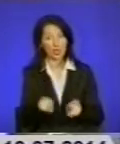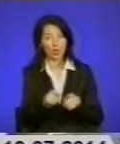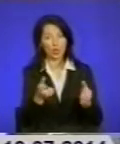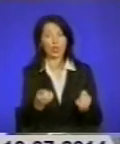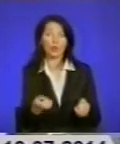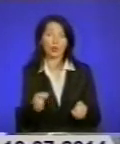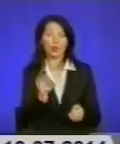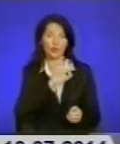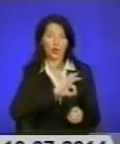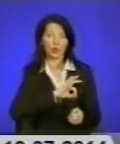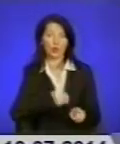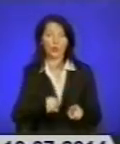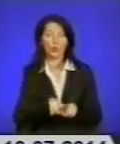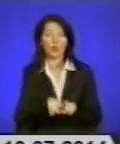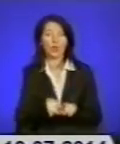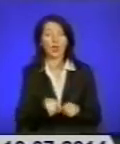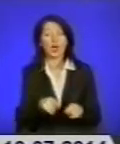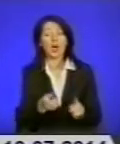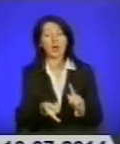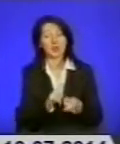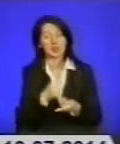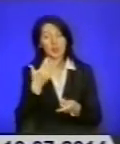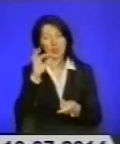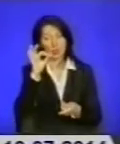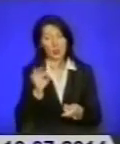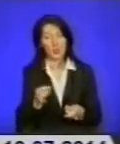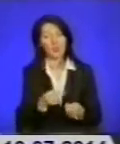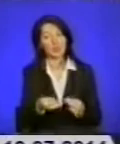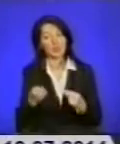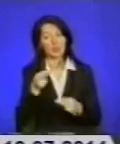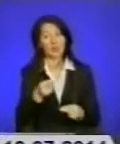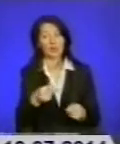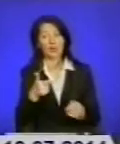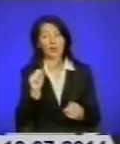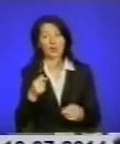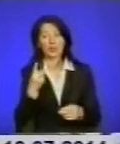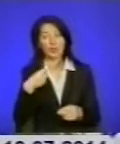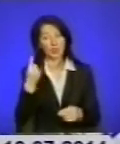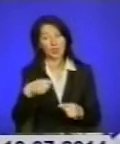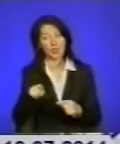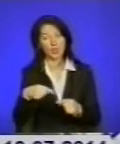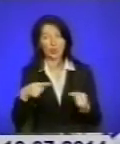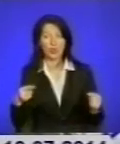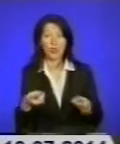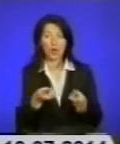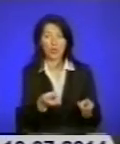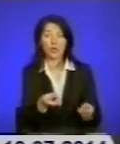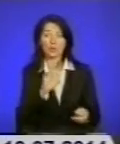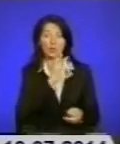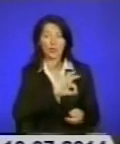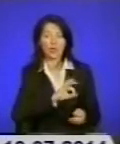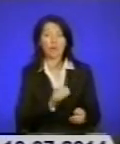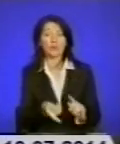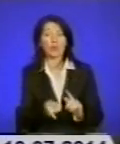та преференції. Замість 5% рентабельності на газу – 21% на іншому виді палива. Споживачам у разі переходу котельні